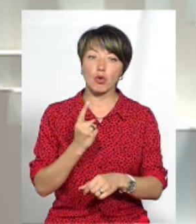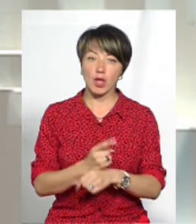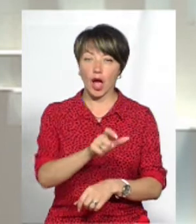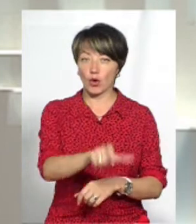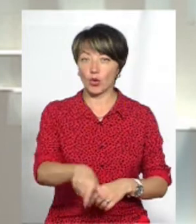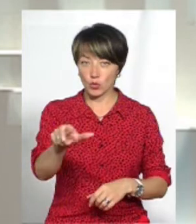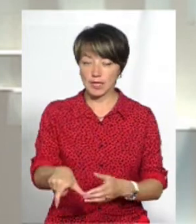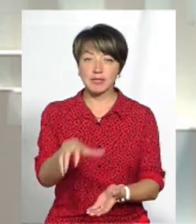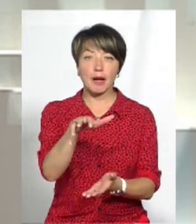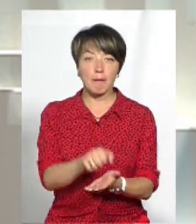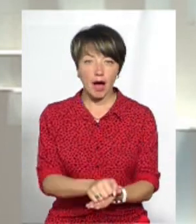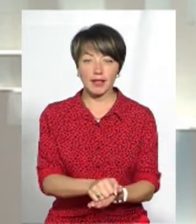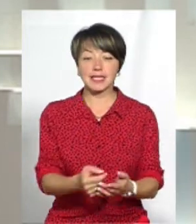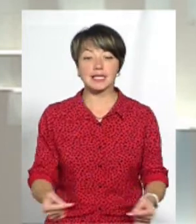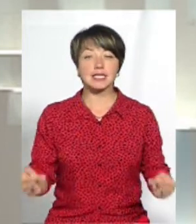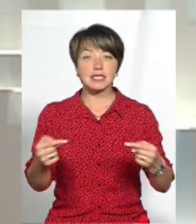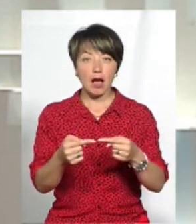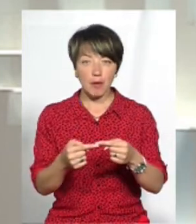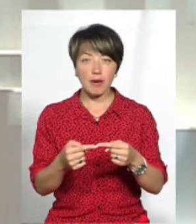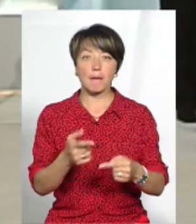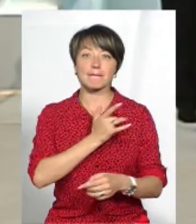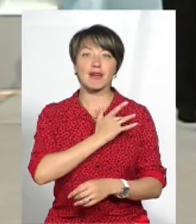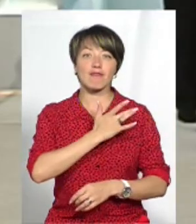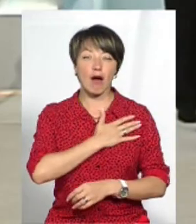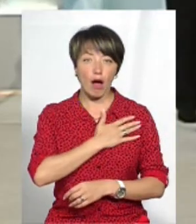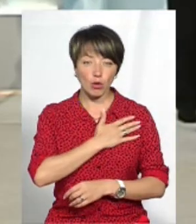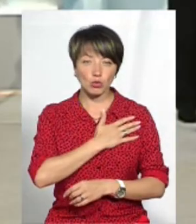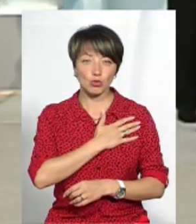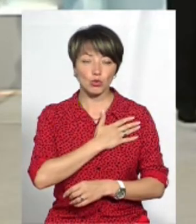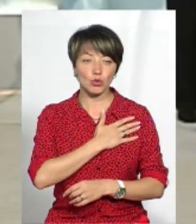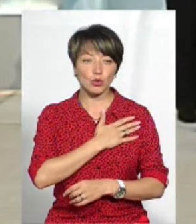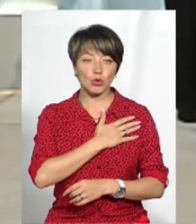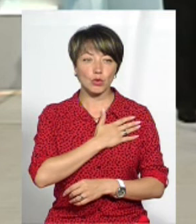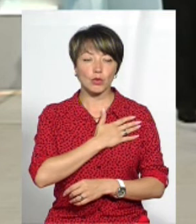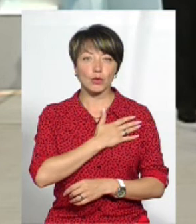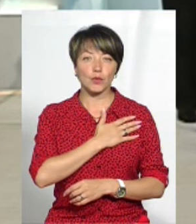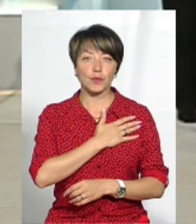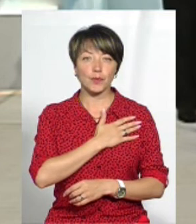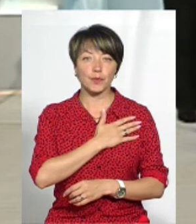забороняють людям займатися іменно приватною,